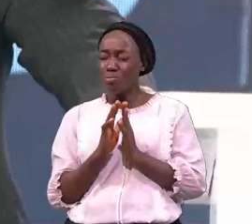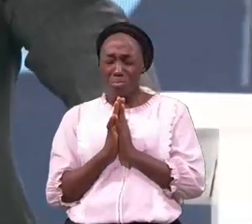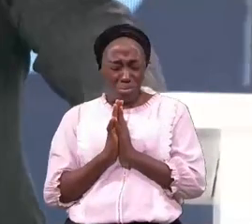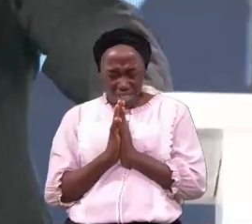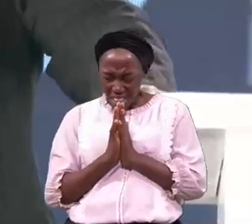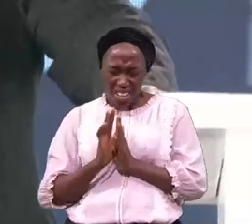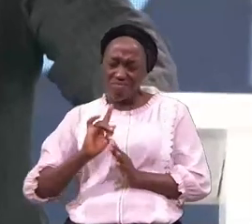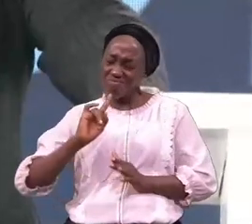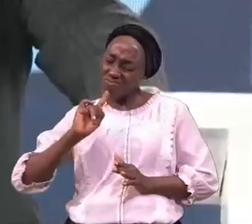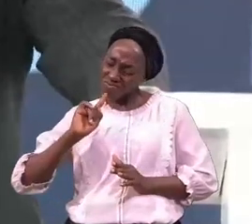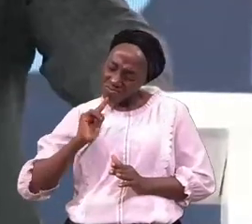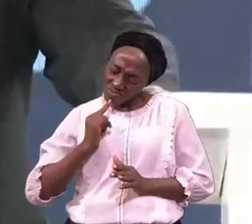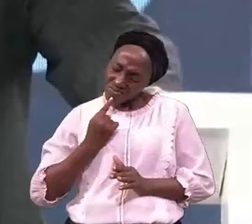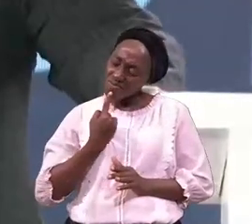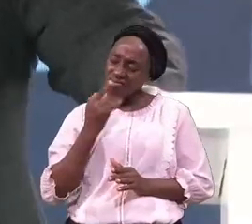Et